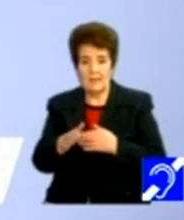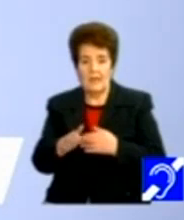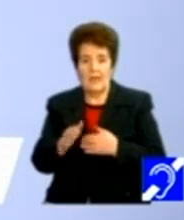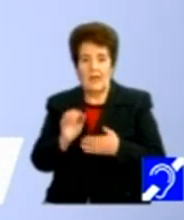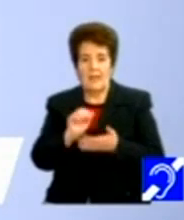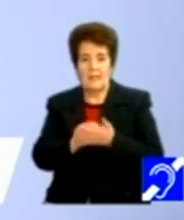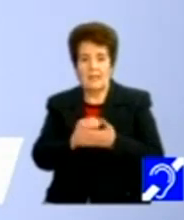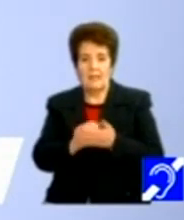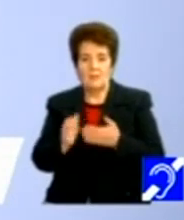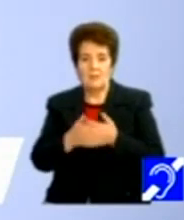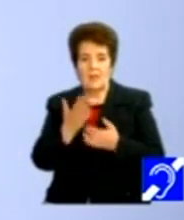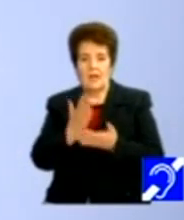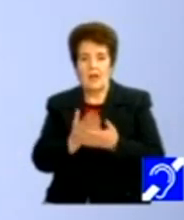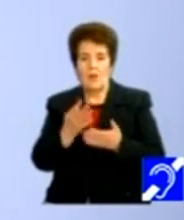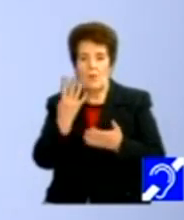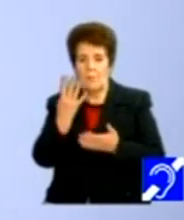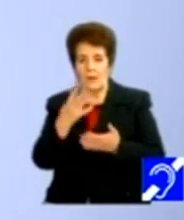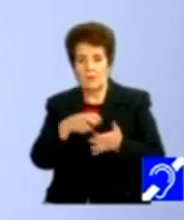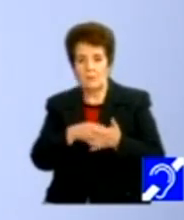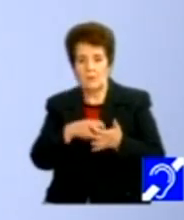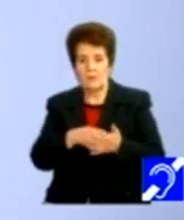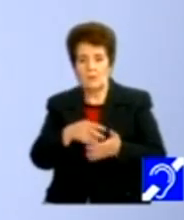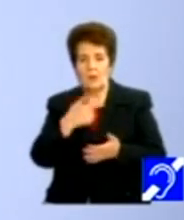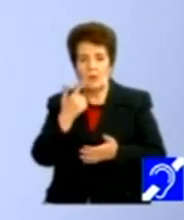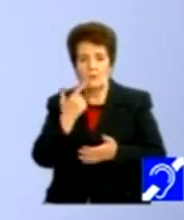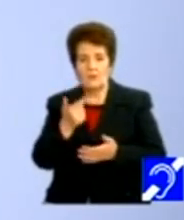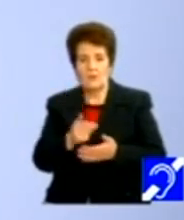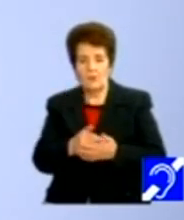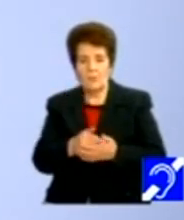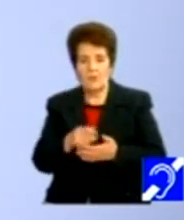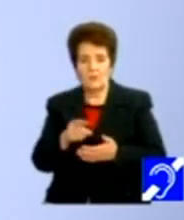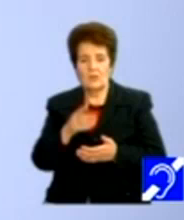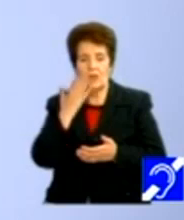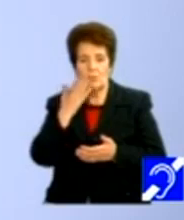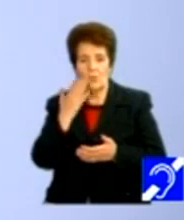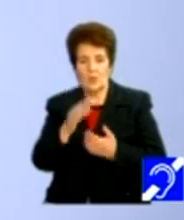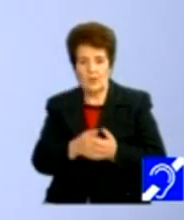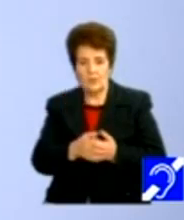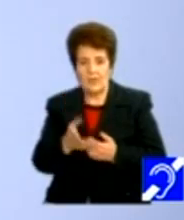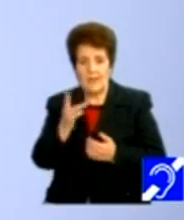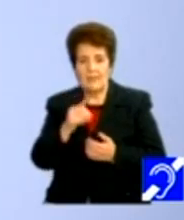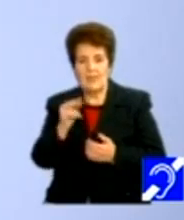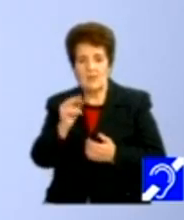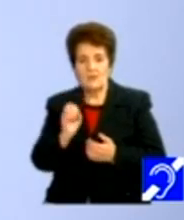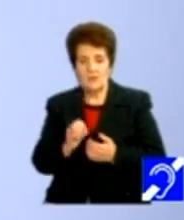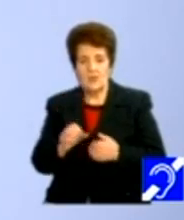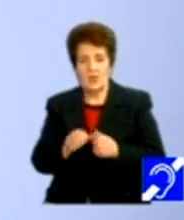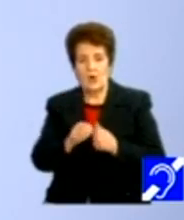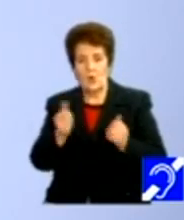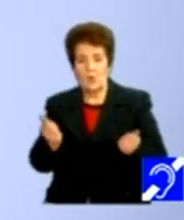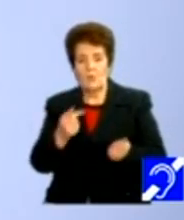4 ștampile și n-are cu cine să vorbească la București. Întrebarea este de ce rupe votul